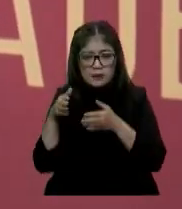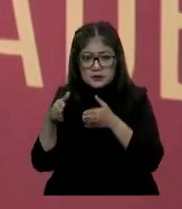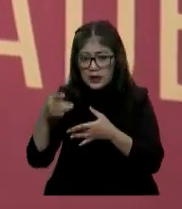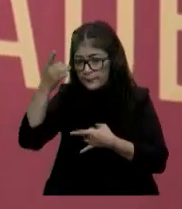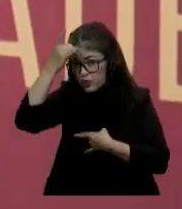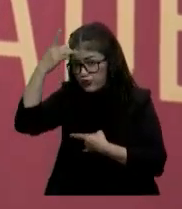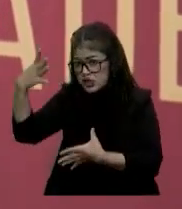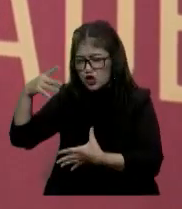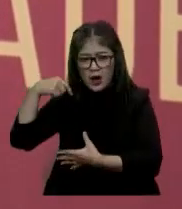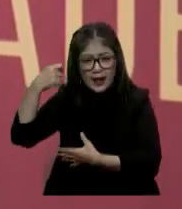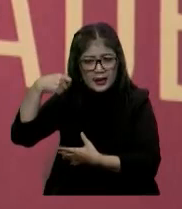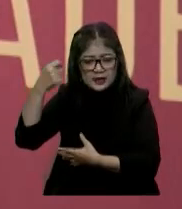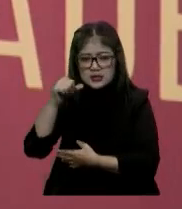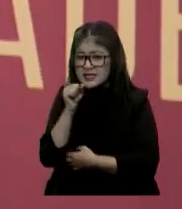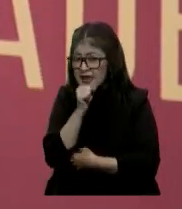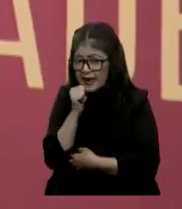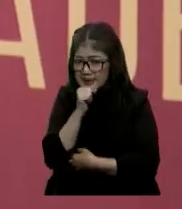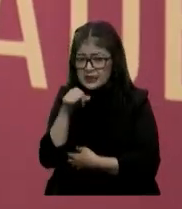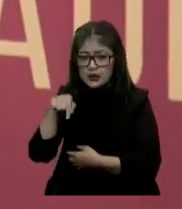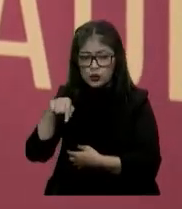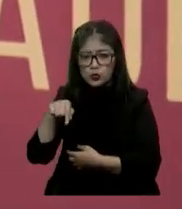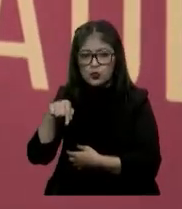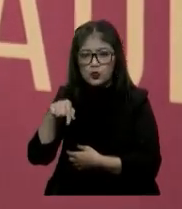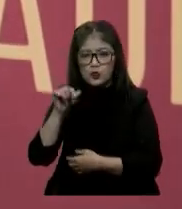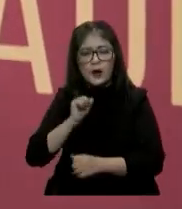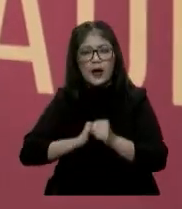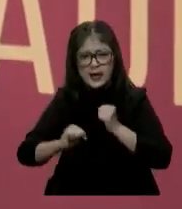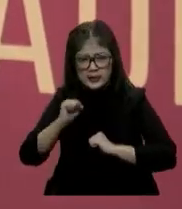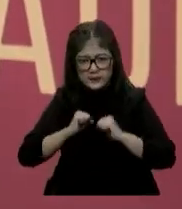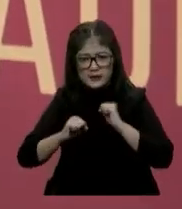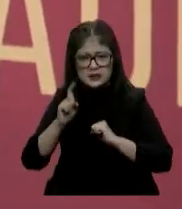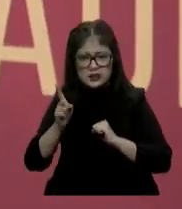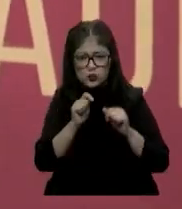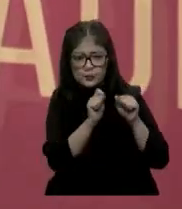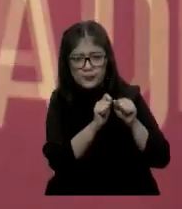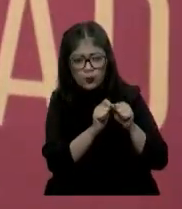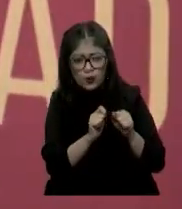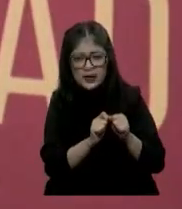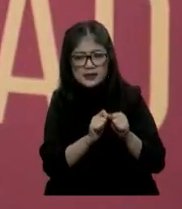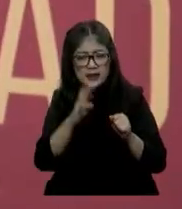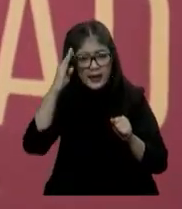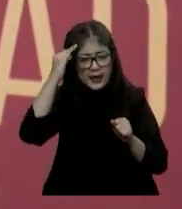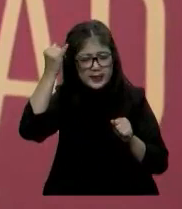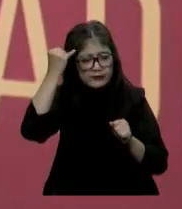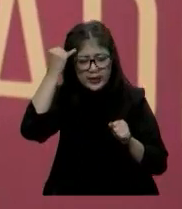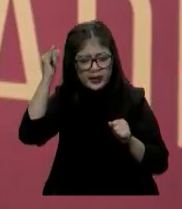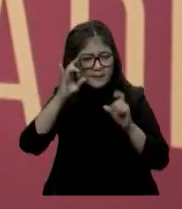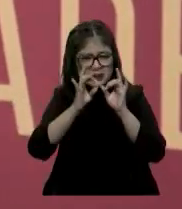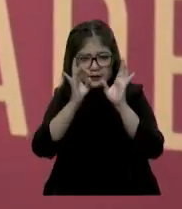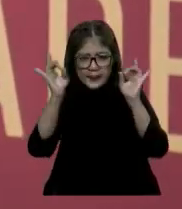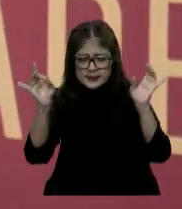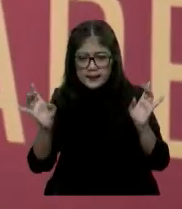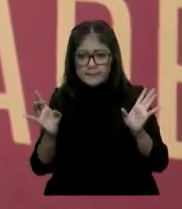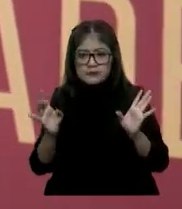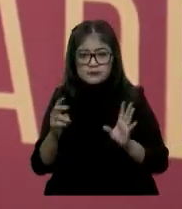artis, singer, juga ada aktivis, juga ada content creator, jadi banyak sekali. Tentunya harapannya kita